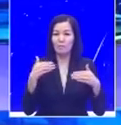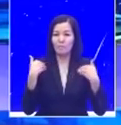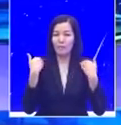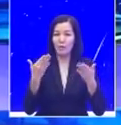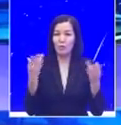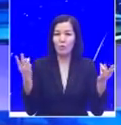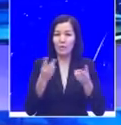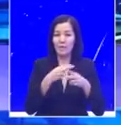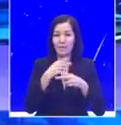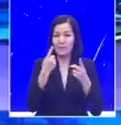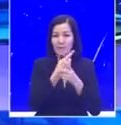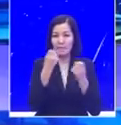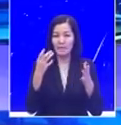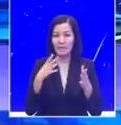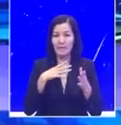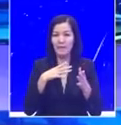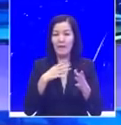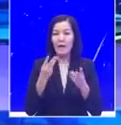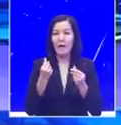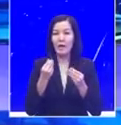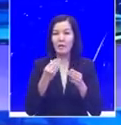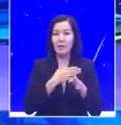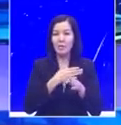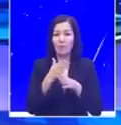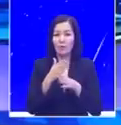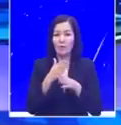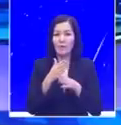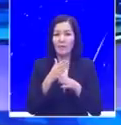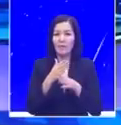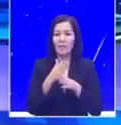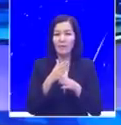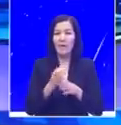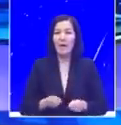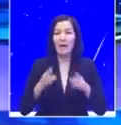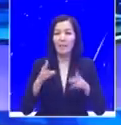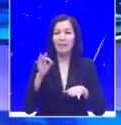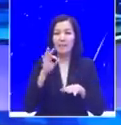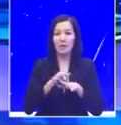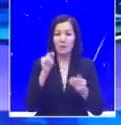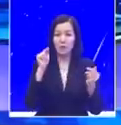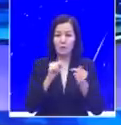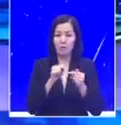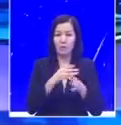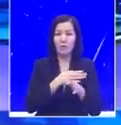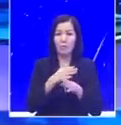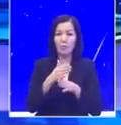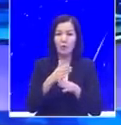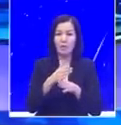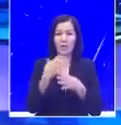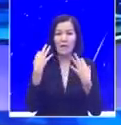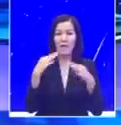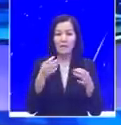тиістігін ескертті. Ал қорға түскен қаржы қауіпті індеттен күреске жұмсалады. Оның ашықтығы